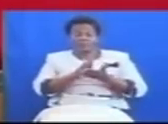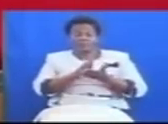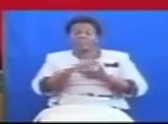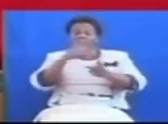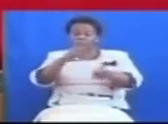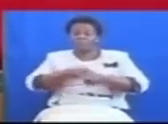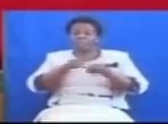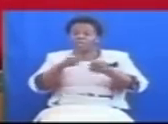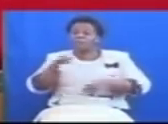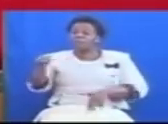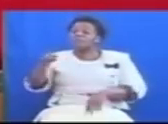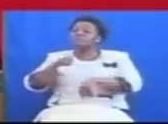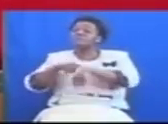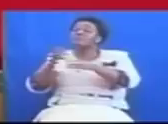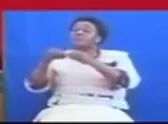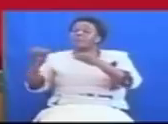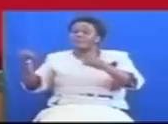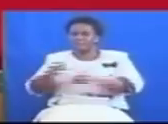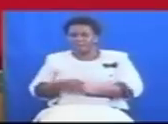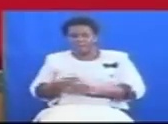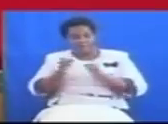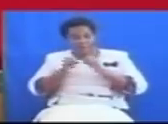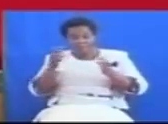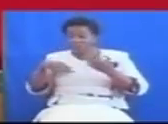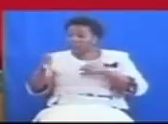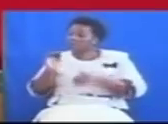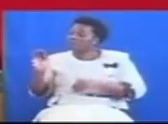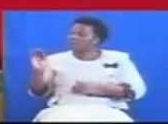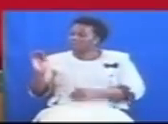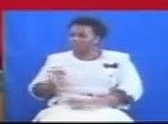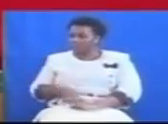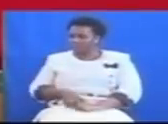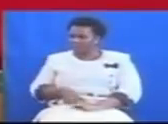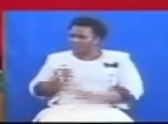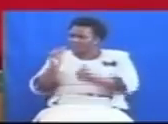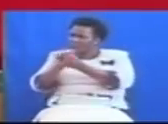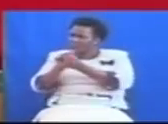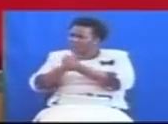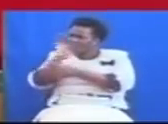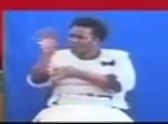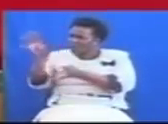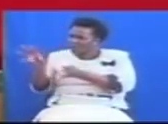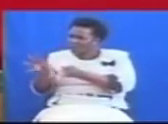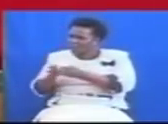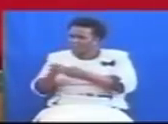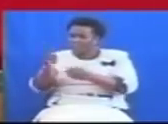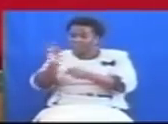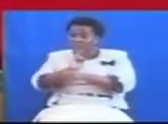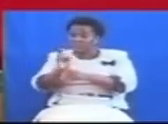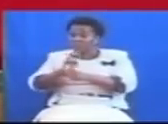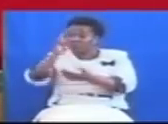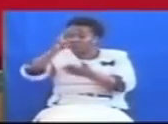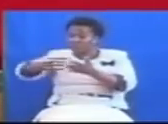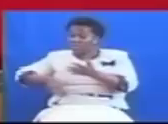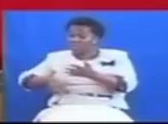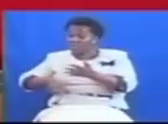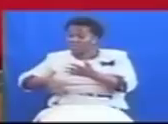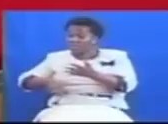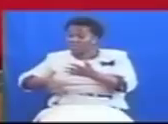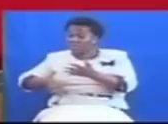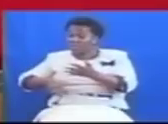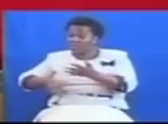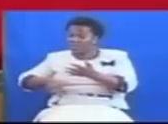muda mrefu, lakini naomba tu nimpe uhakika kwamba masuala yote ambayo yanasimamiwa na msajili wa hazina